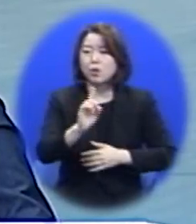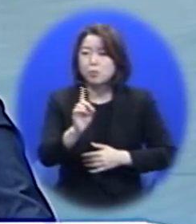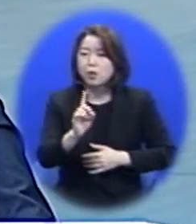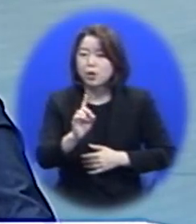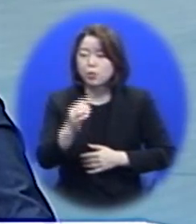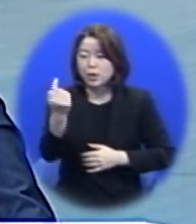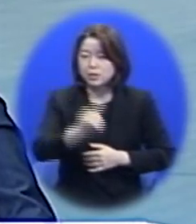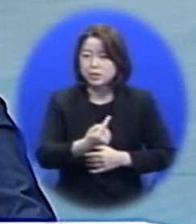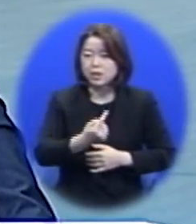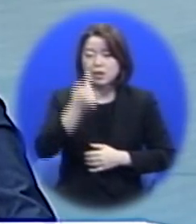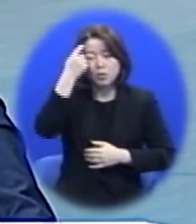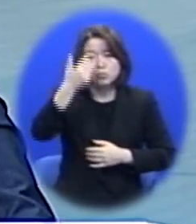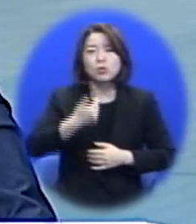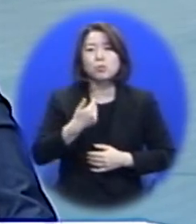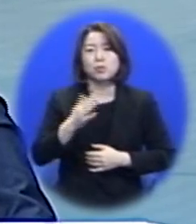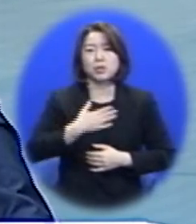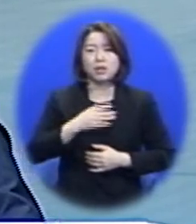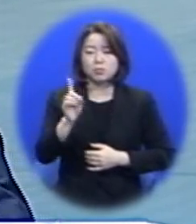대답하랴?